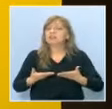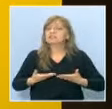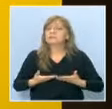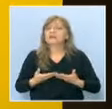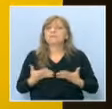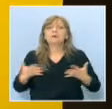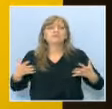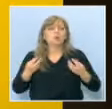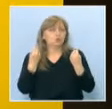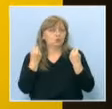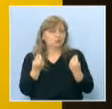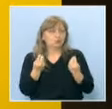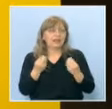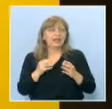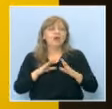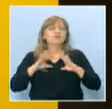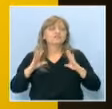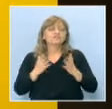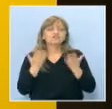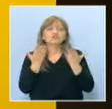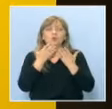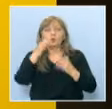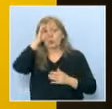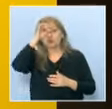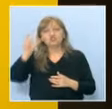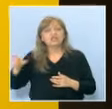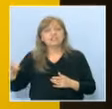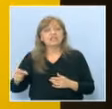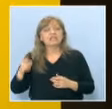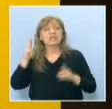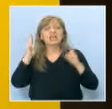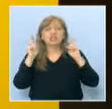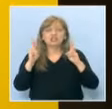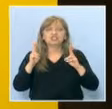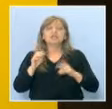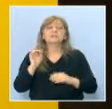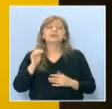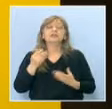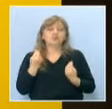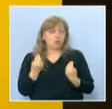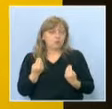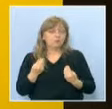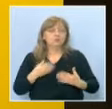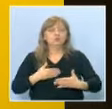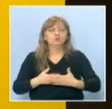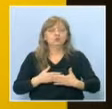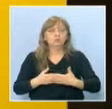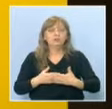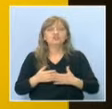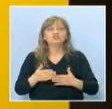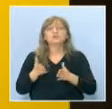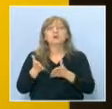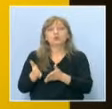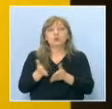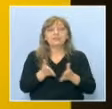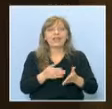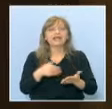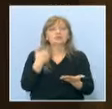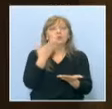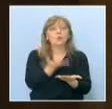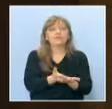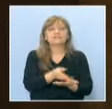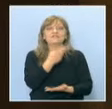изключително добре сред всички ученици и решихме, че би било хубаво да го доближим до тях, като го представим в различните градове в